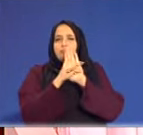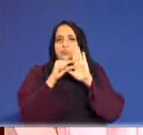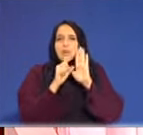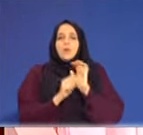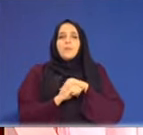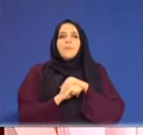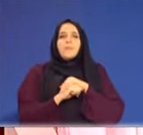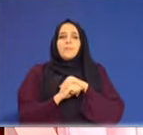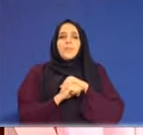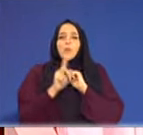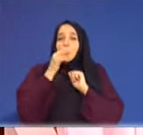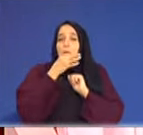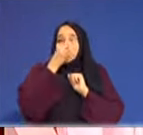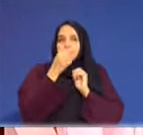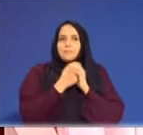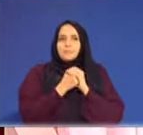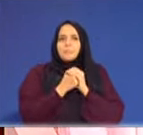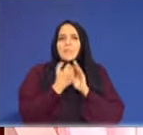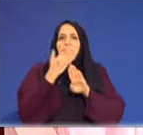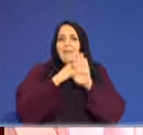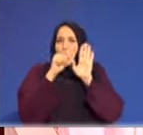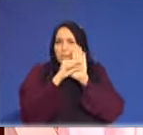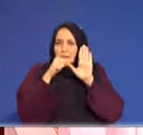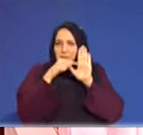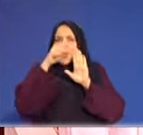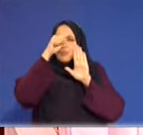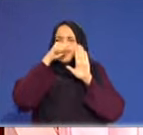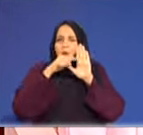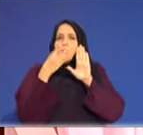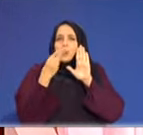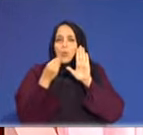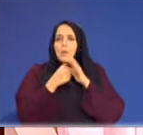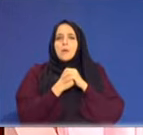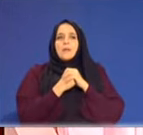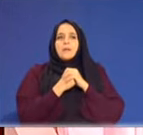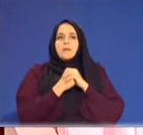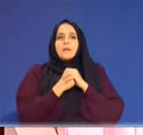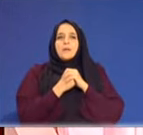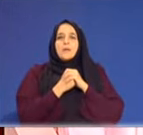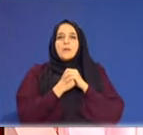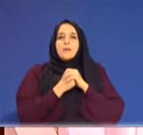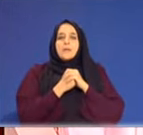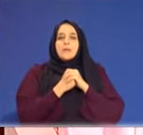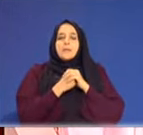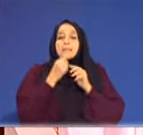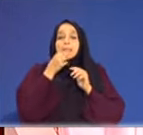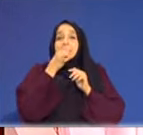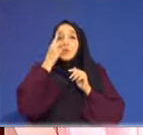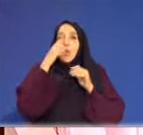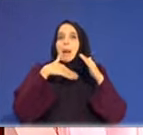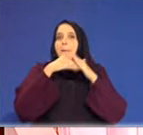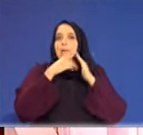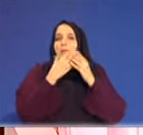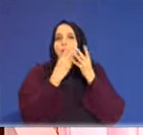وتعالى بعدما ذكر جملة من الأحكام، بعدما ذكر جملة من الحدود